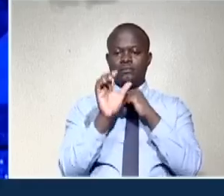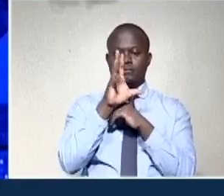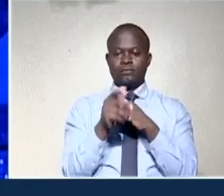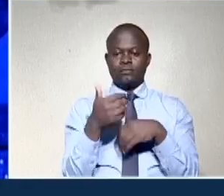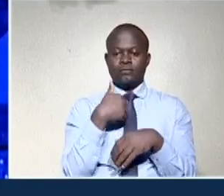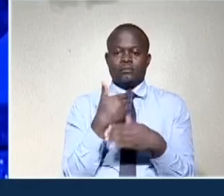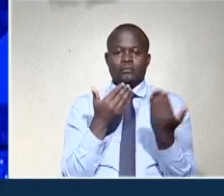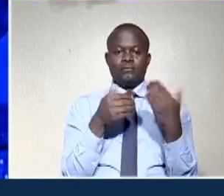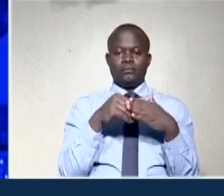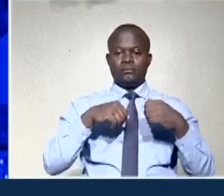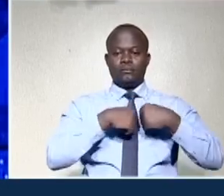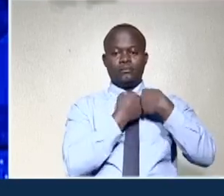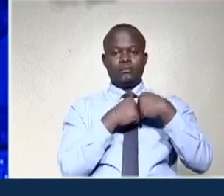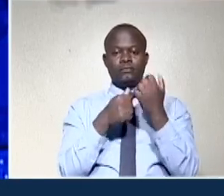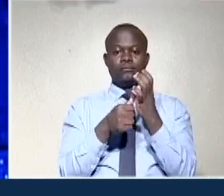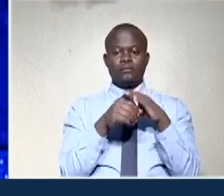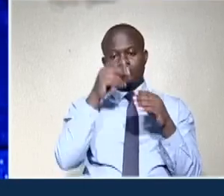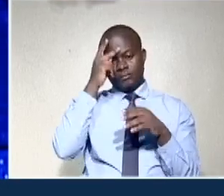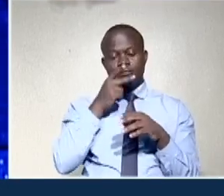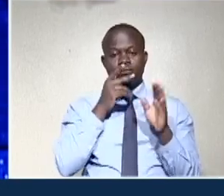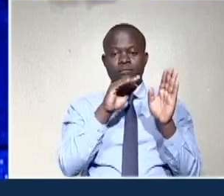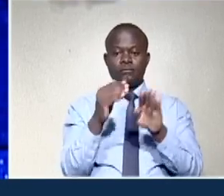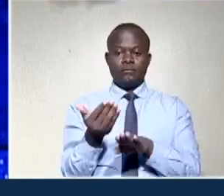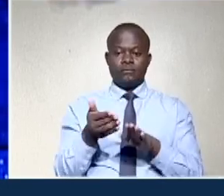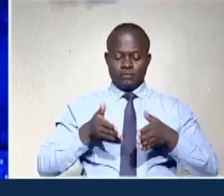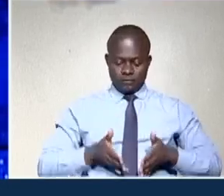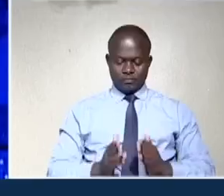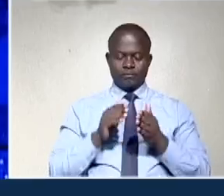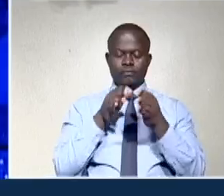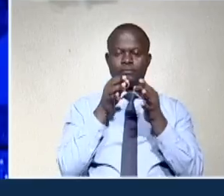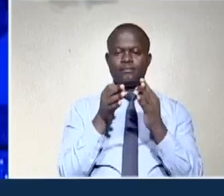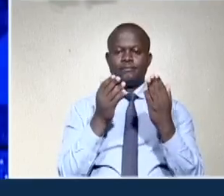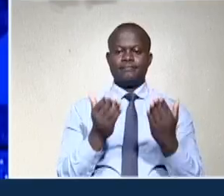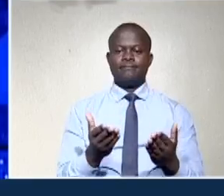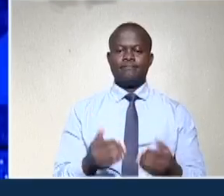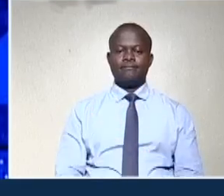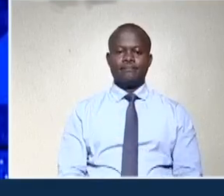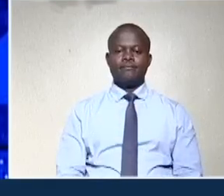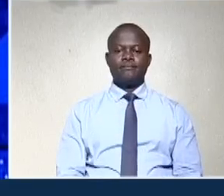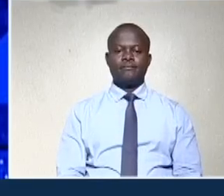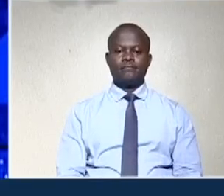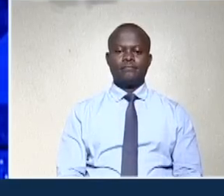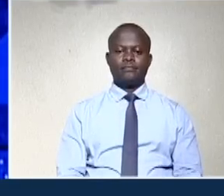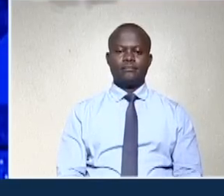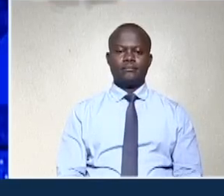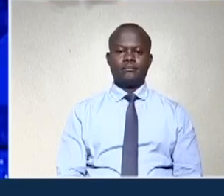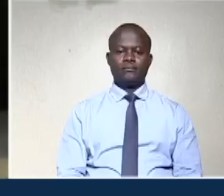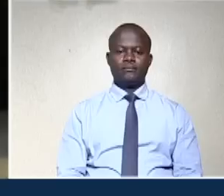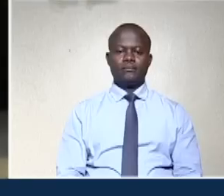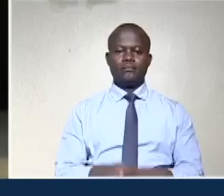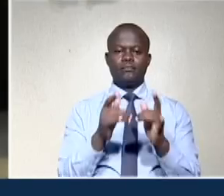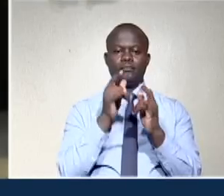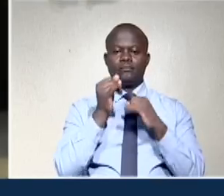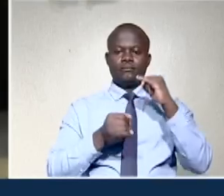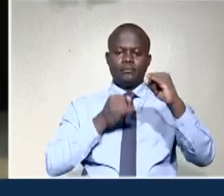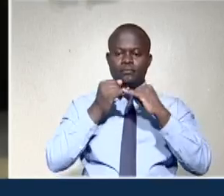bigihura nazo mu guhangana n'ikibazo cy'ababyeyi bapfa babyara inkuru irambuye tugezweho na Cyubahiro Bonaventure mu nama